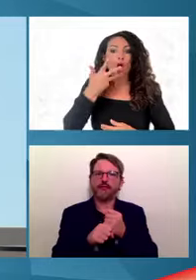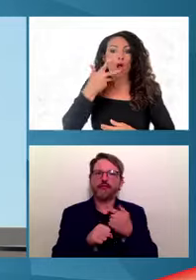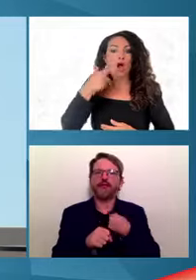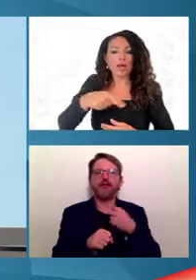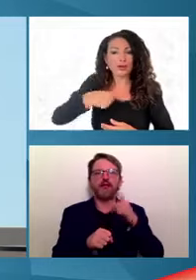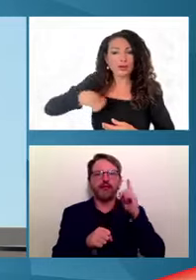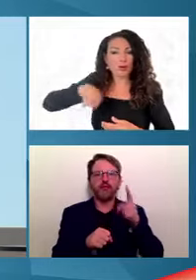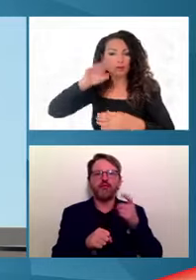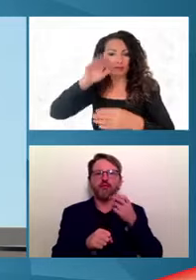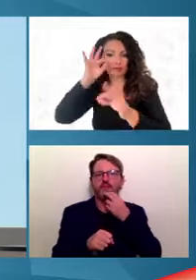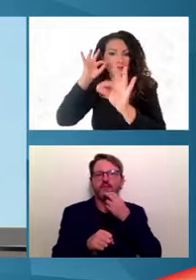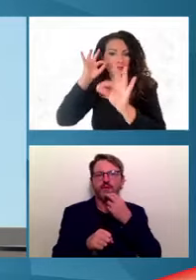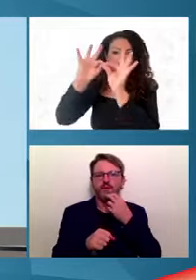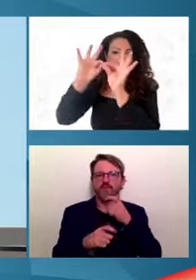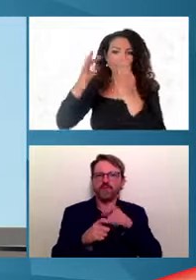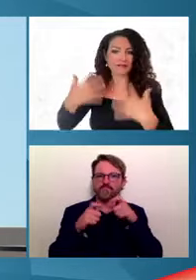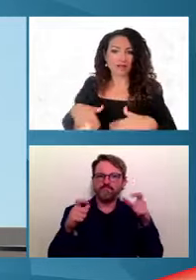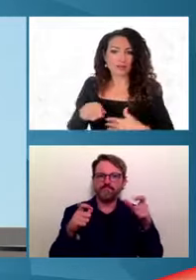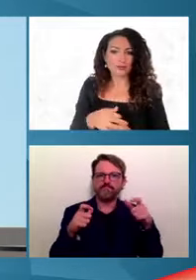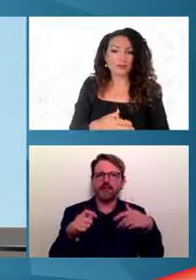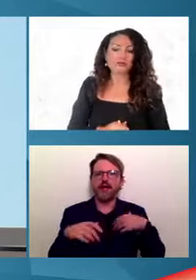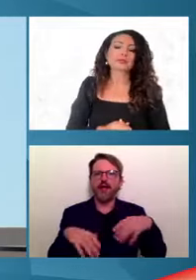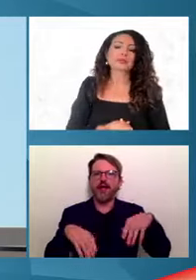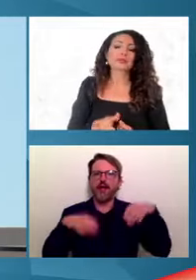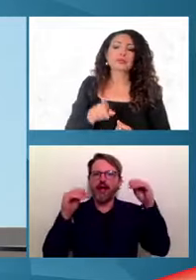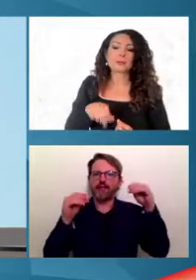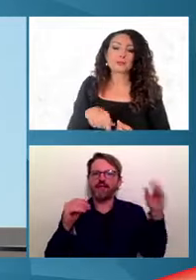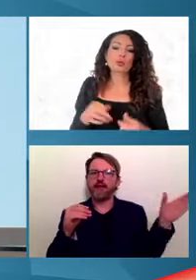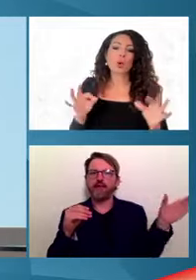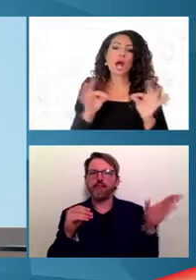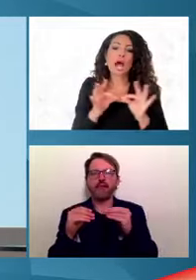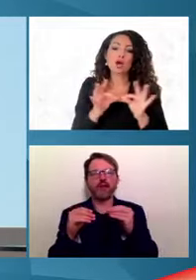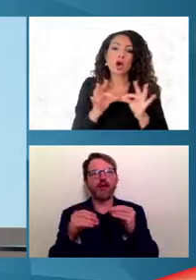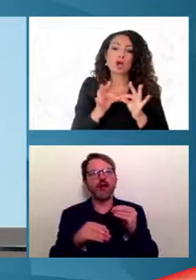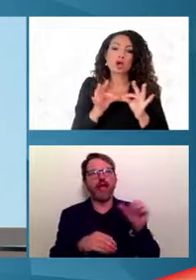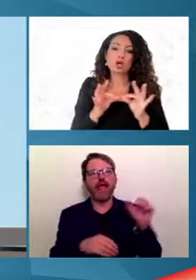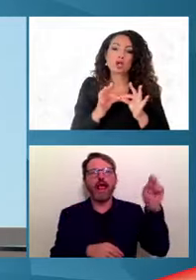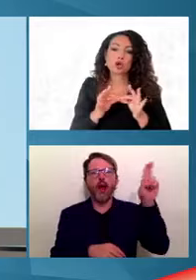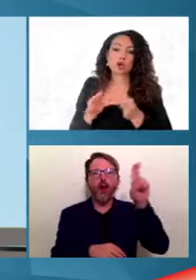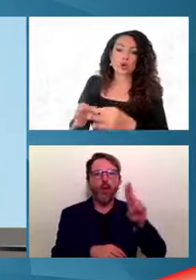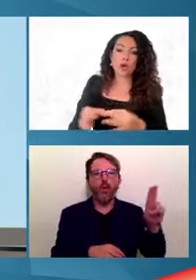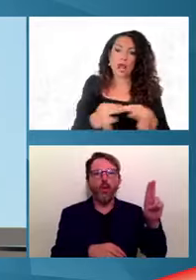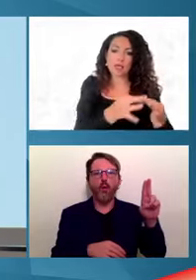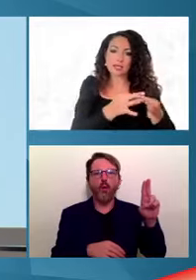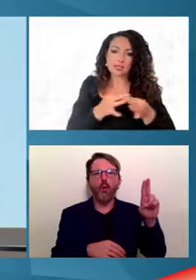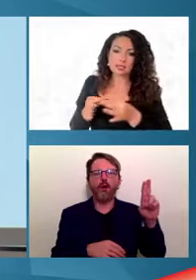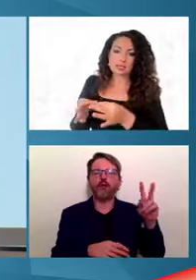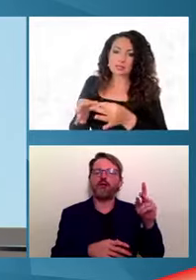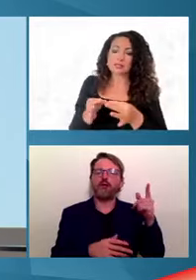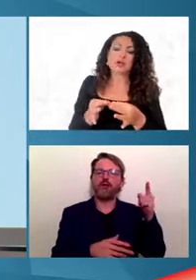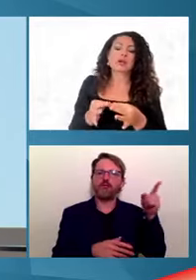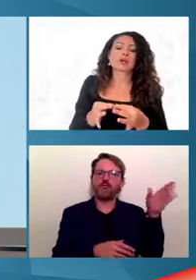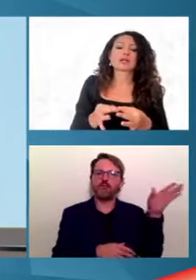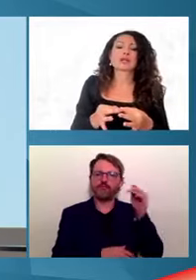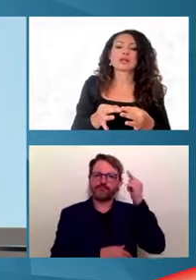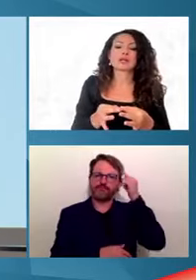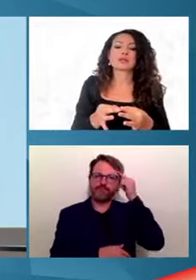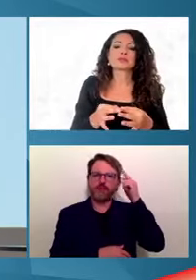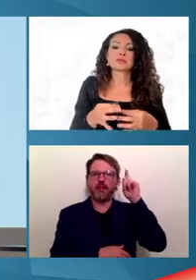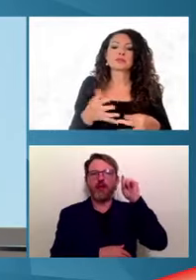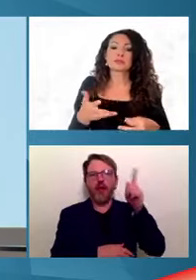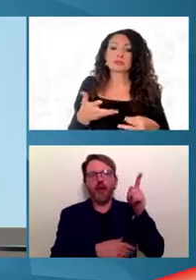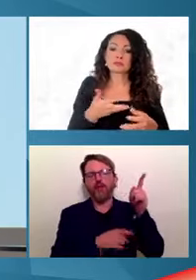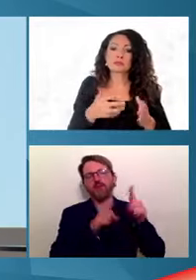verschrieben, angefangen von einer europäischen Wertehaltung, aber eben dann auch ausgefächert in